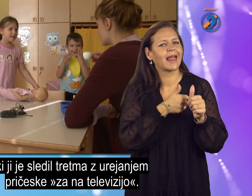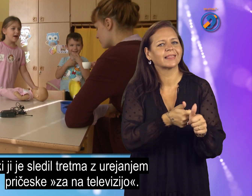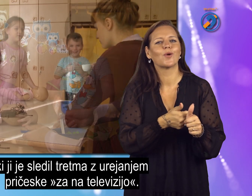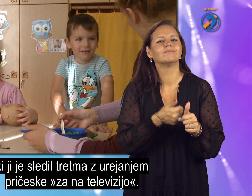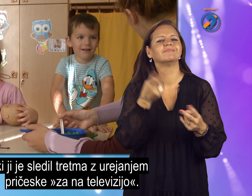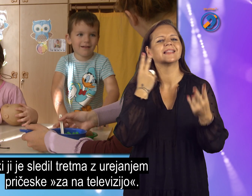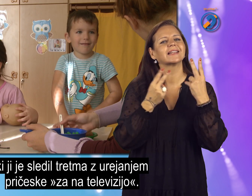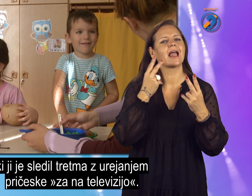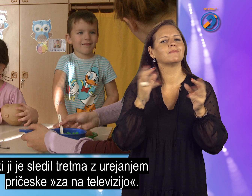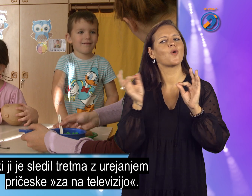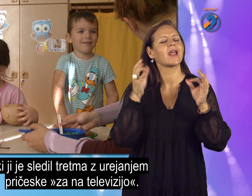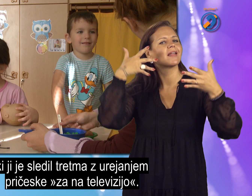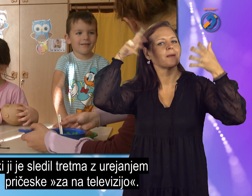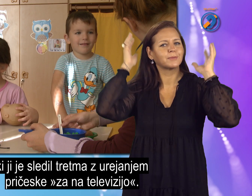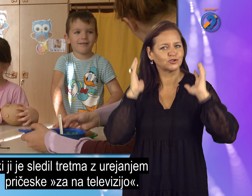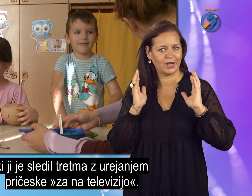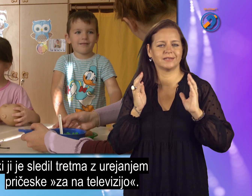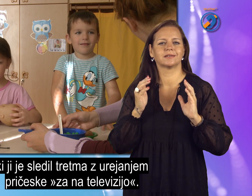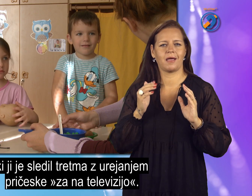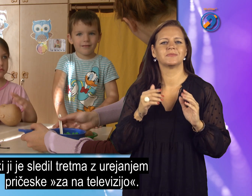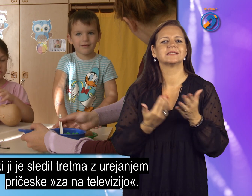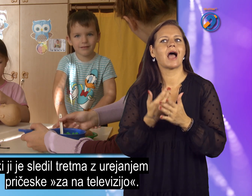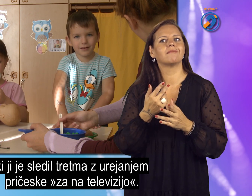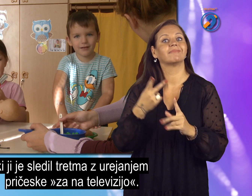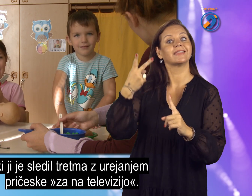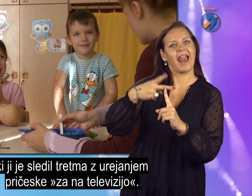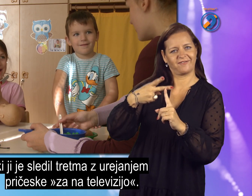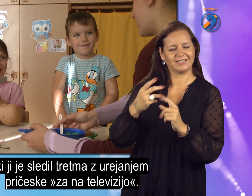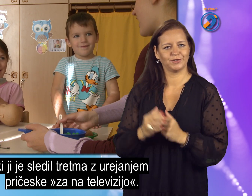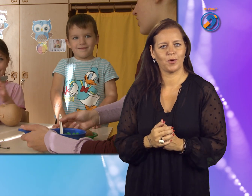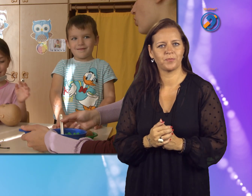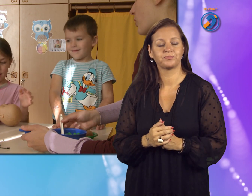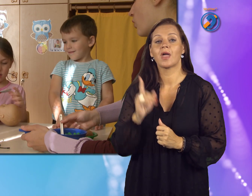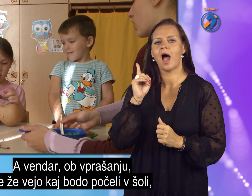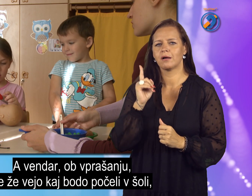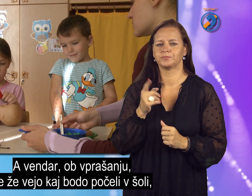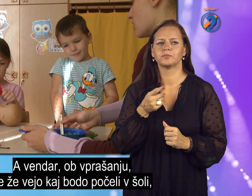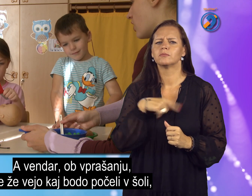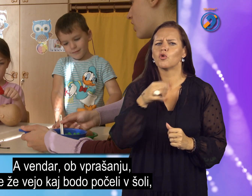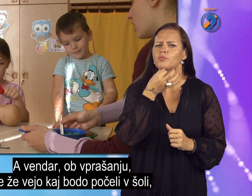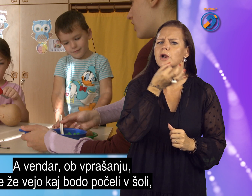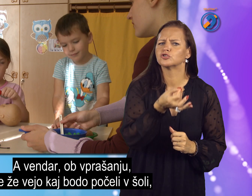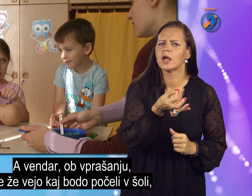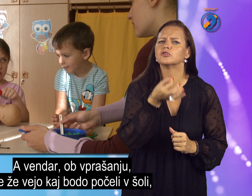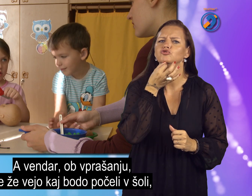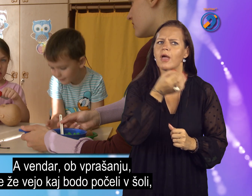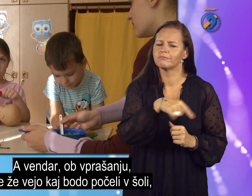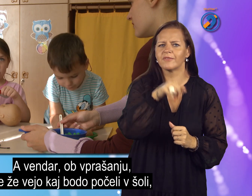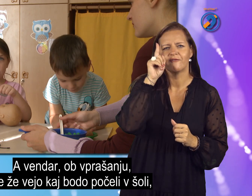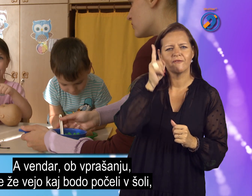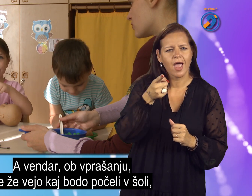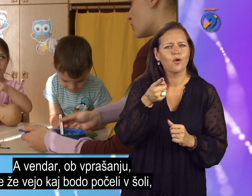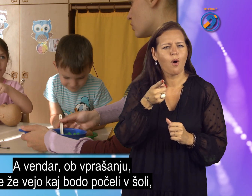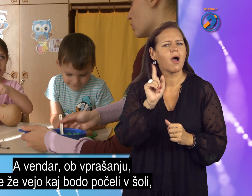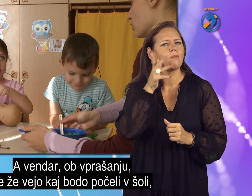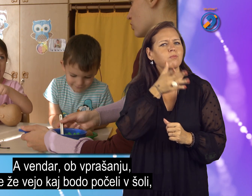sledil tretma z urejanjem pričeske za na televizijo. A vendar, ob vprašanju, če